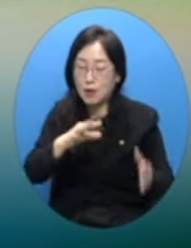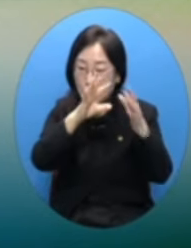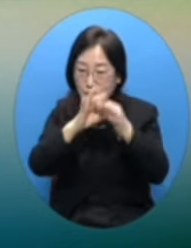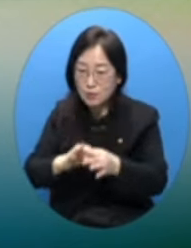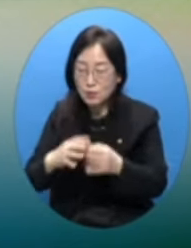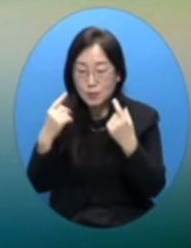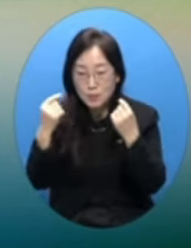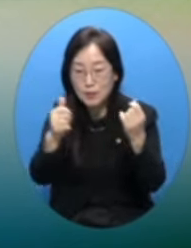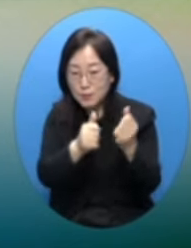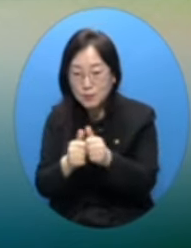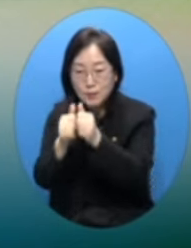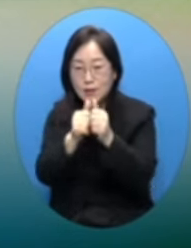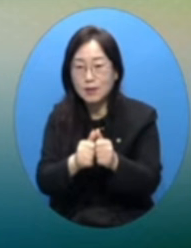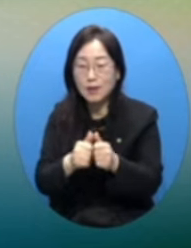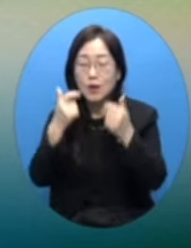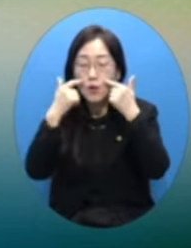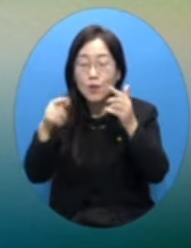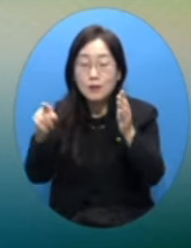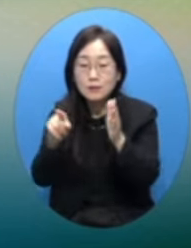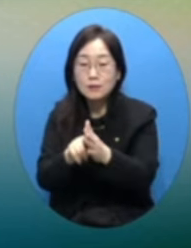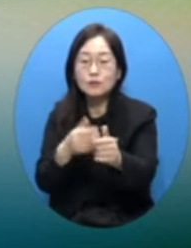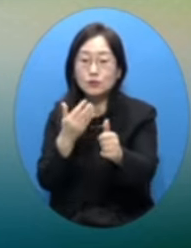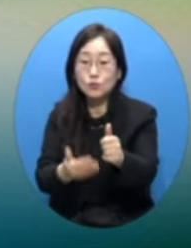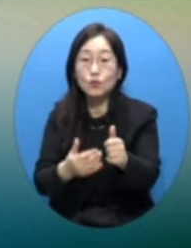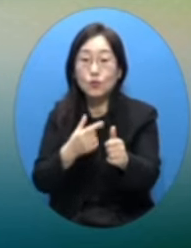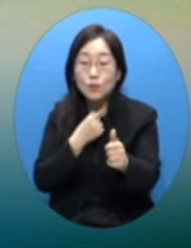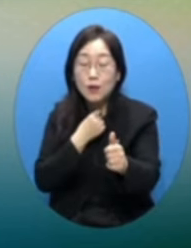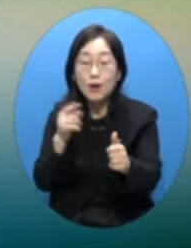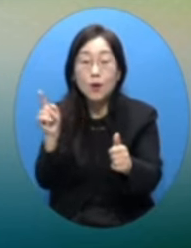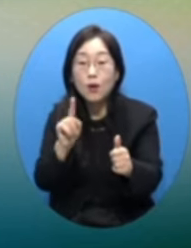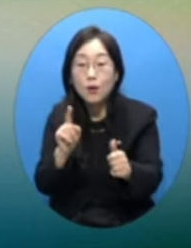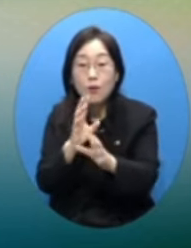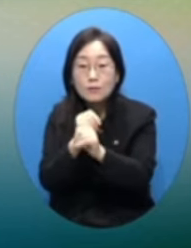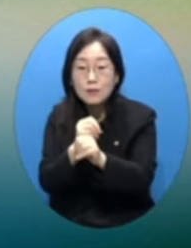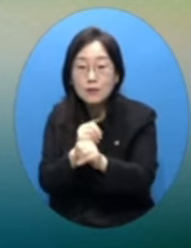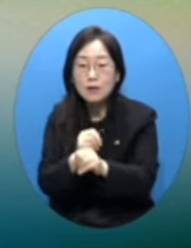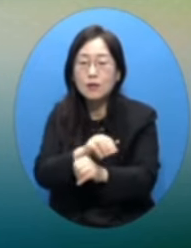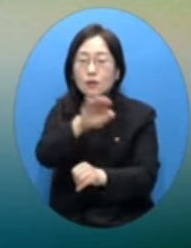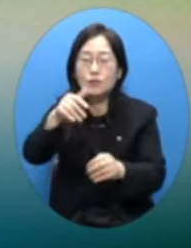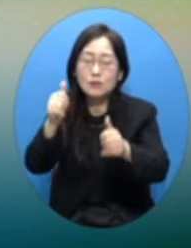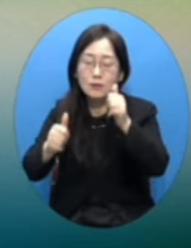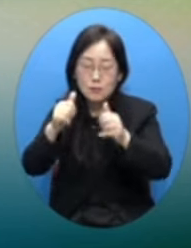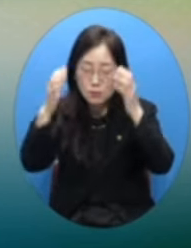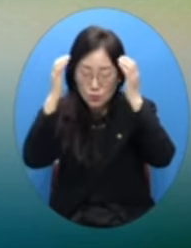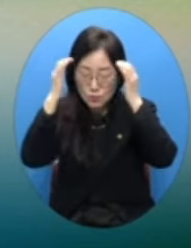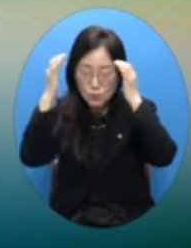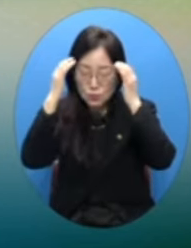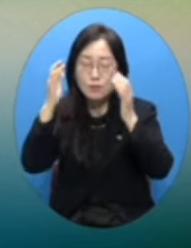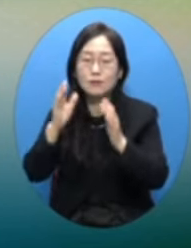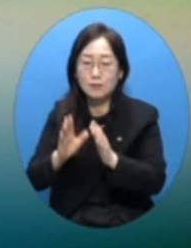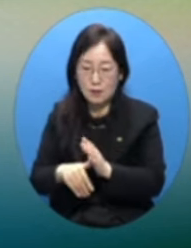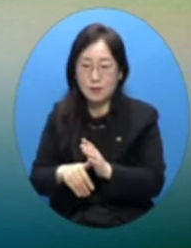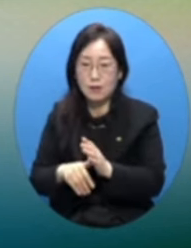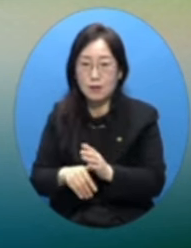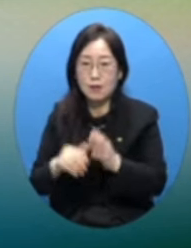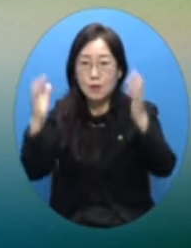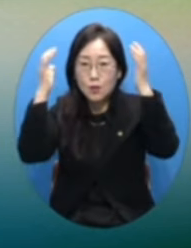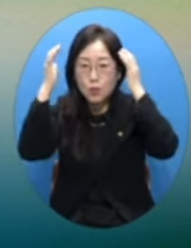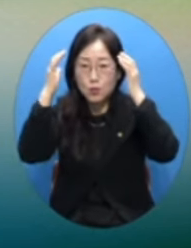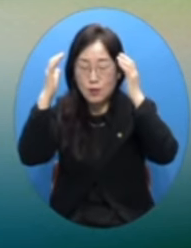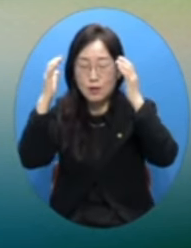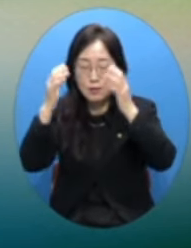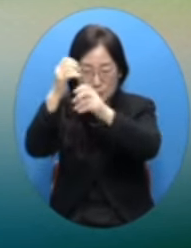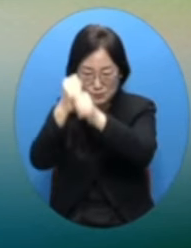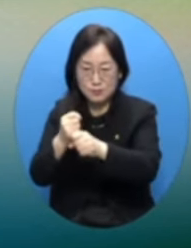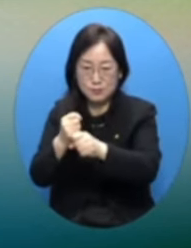것을 확신시켜주기를 원하시는 때가 바로 우리가 시련과 고통을 겪는 순간입니다. 고난의 때 주님을 붙잡으시기